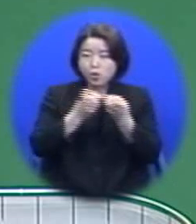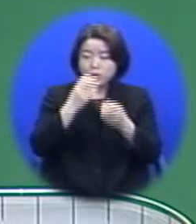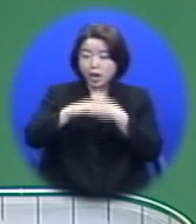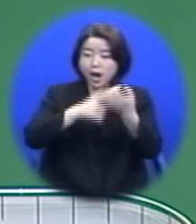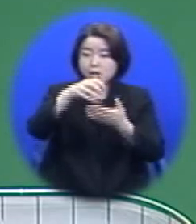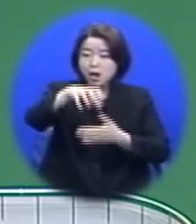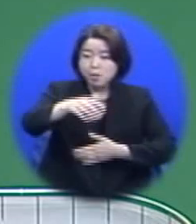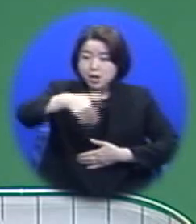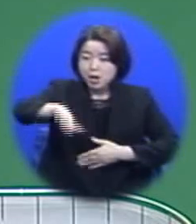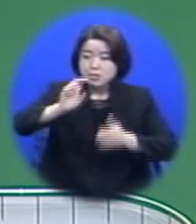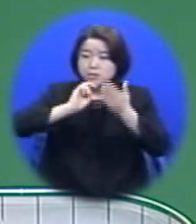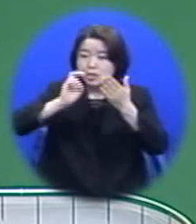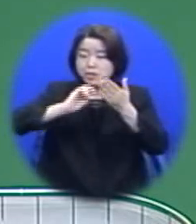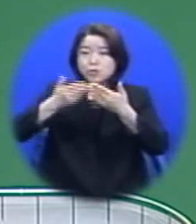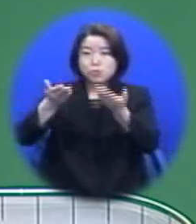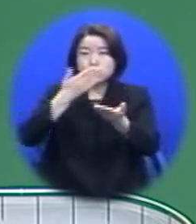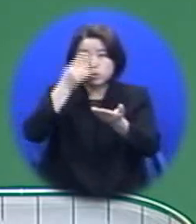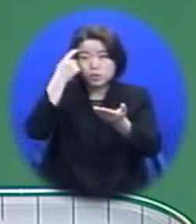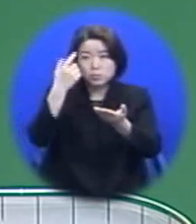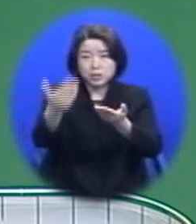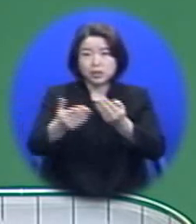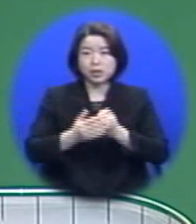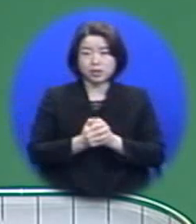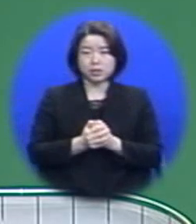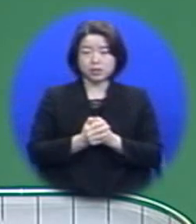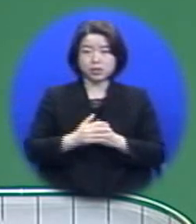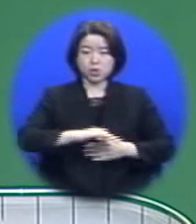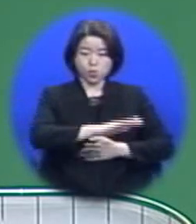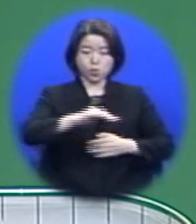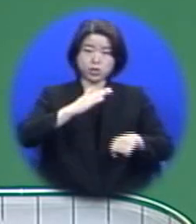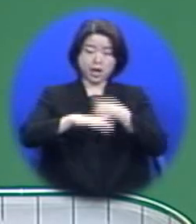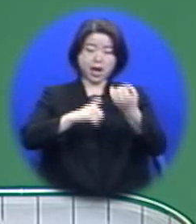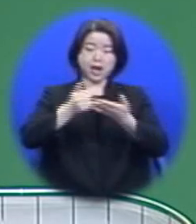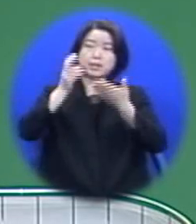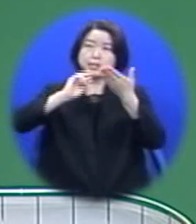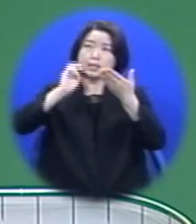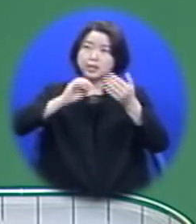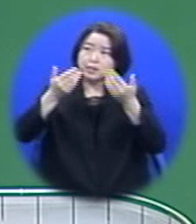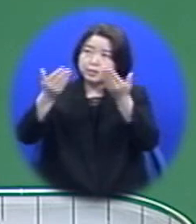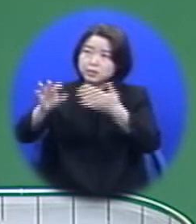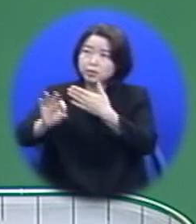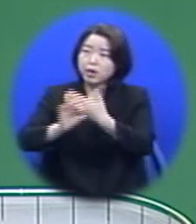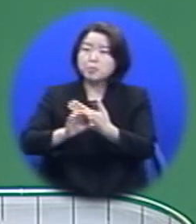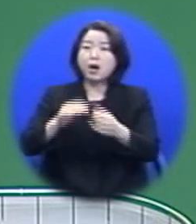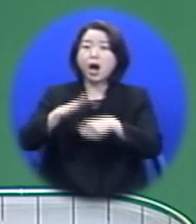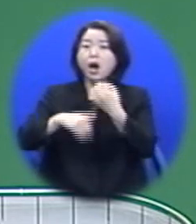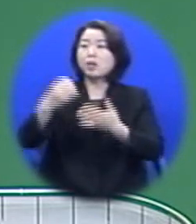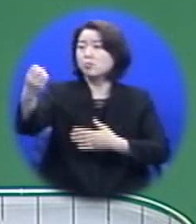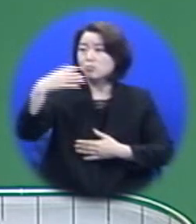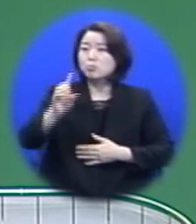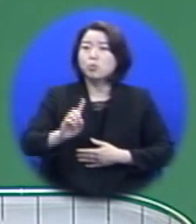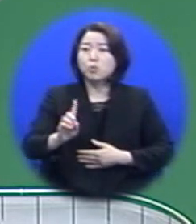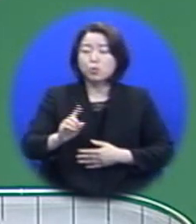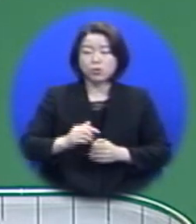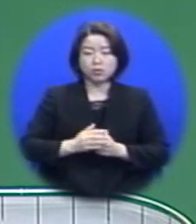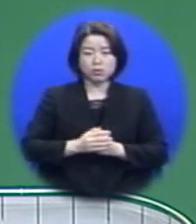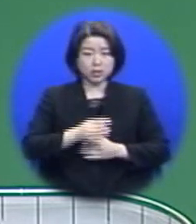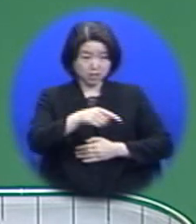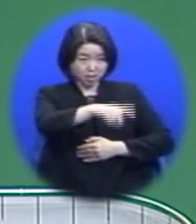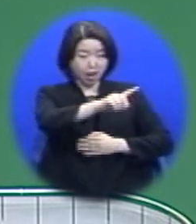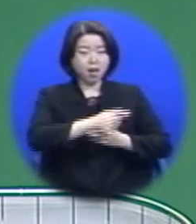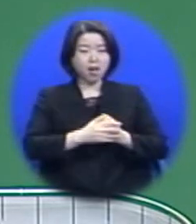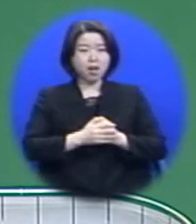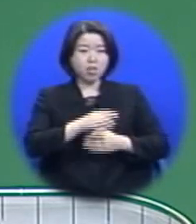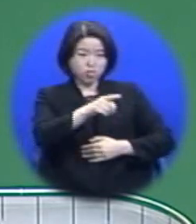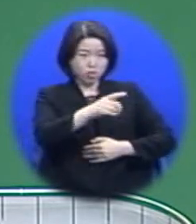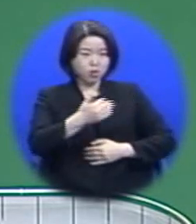있습니까 우리가 하나님을 찬양하러 나가면 하나님께서 뭐라 그러겠습니까 야